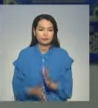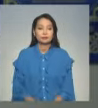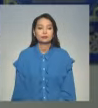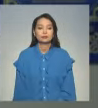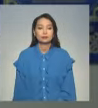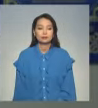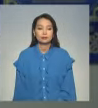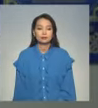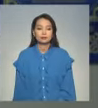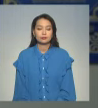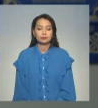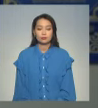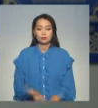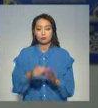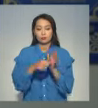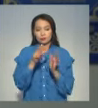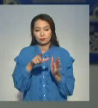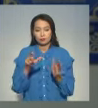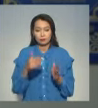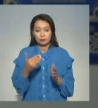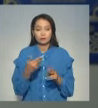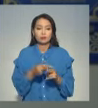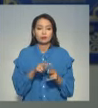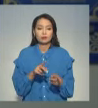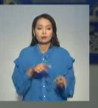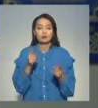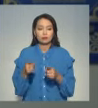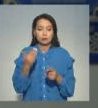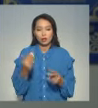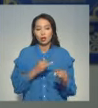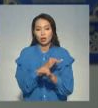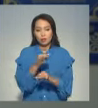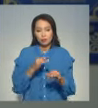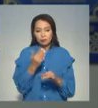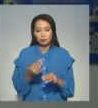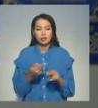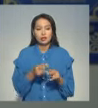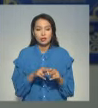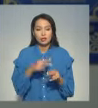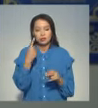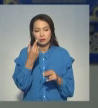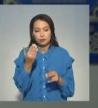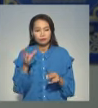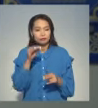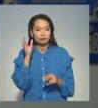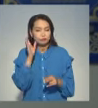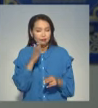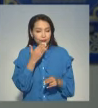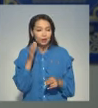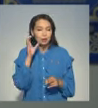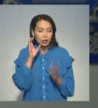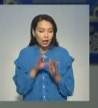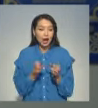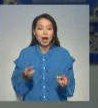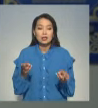Из этих 16 человек, уже после того, как мы провели переговоры, 5 человек вышли и начали кушать. А остальные